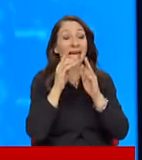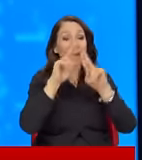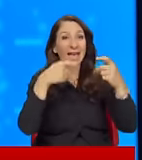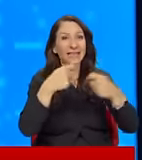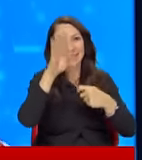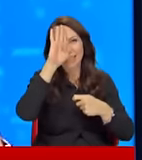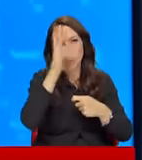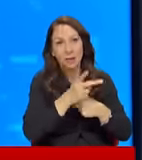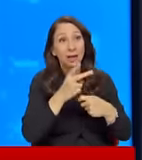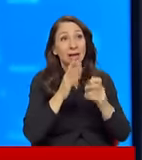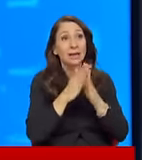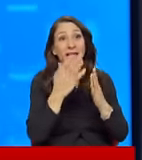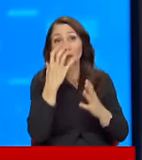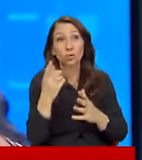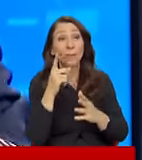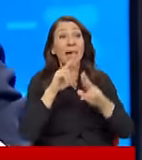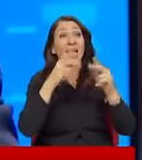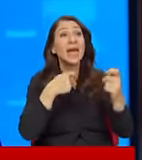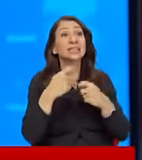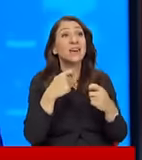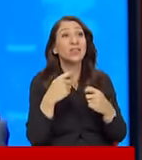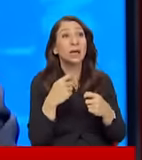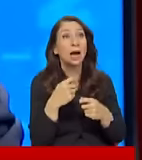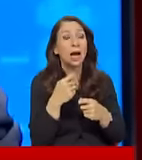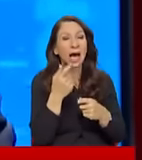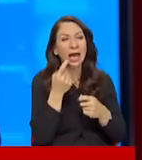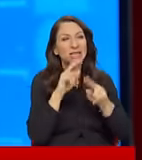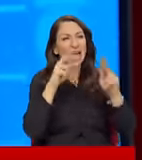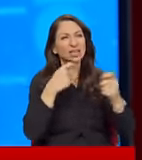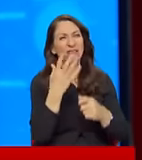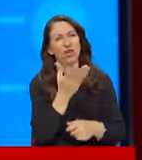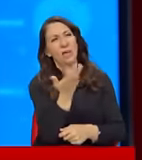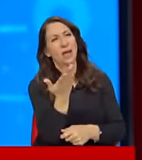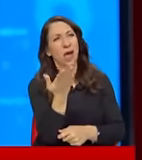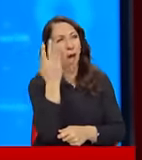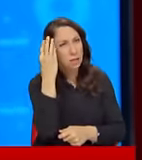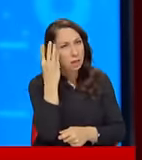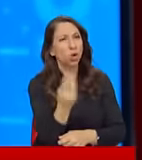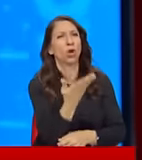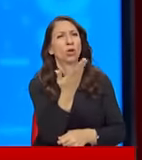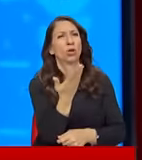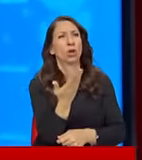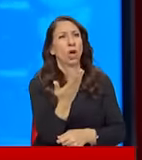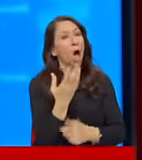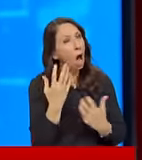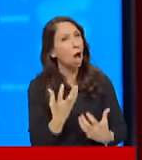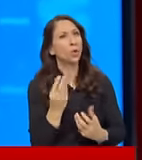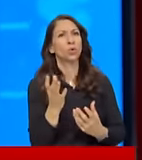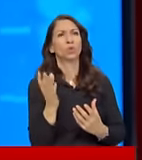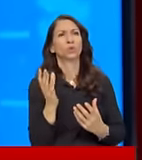kurumu okusun. Esnaflık, hani azıcık esnaf ol derler. Yani anlayışlı ol, ağır